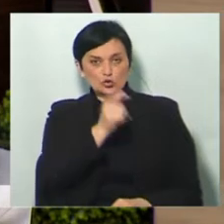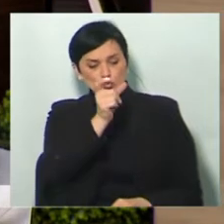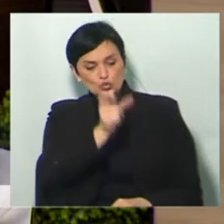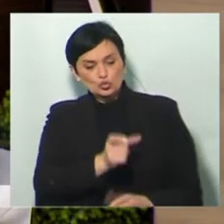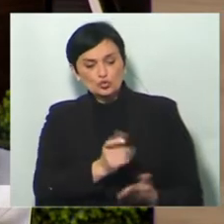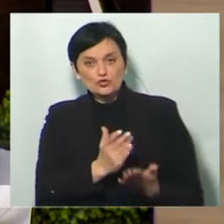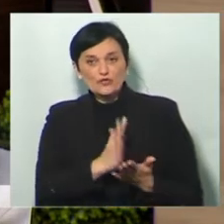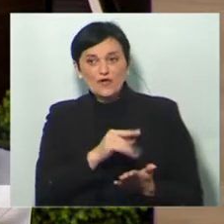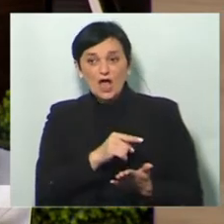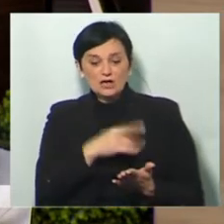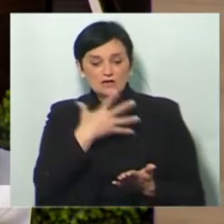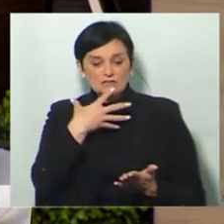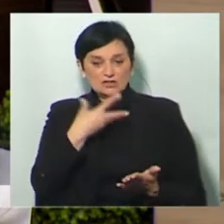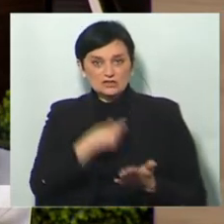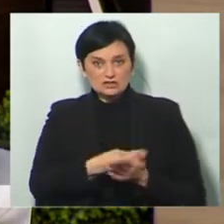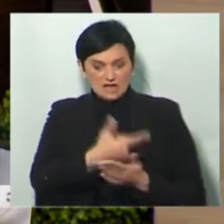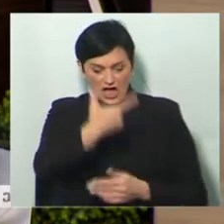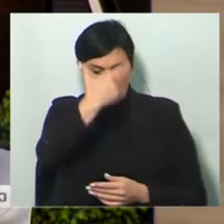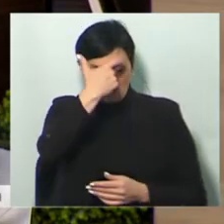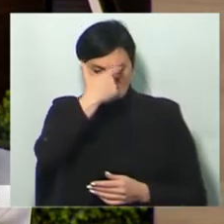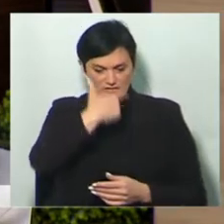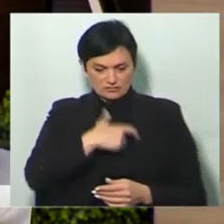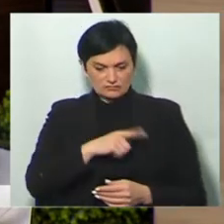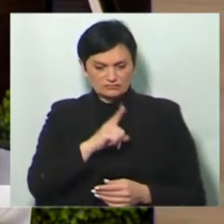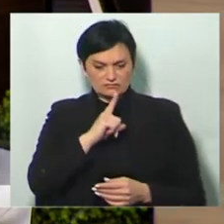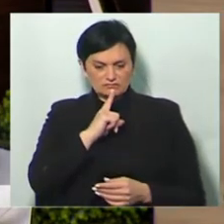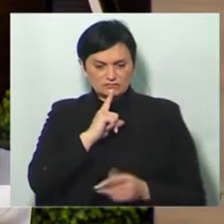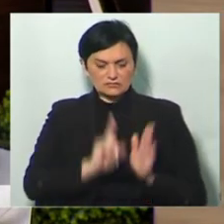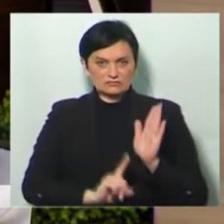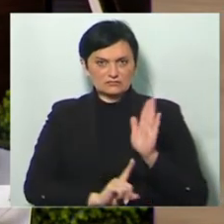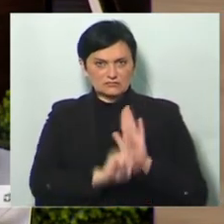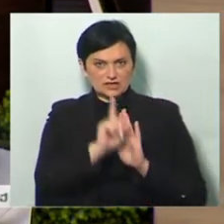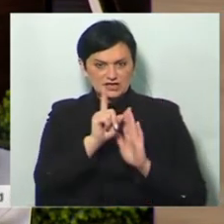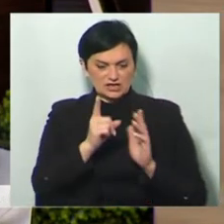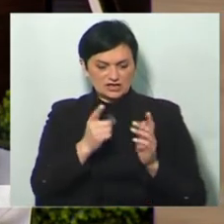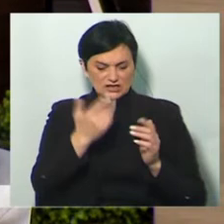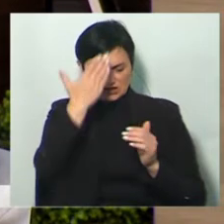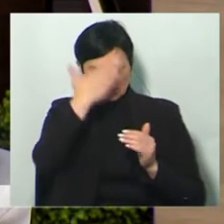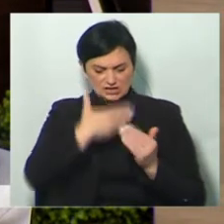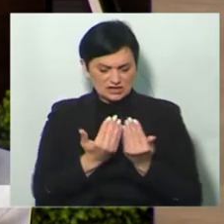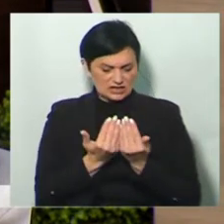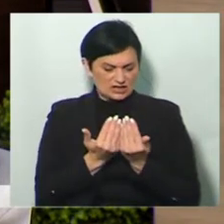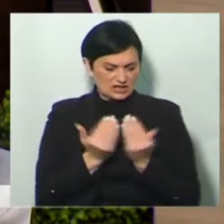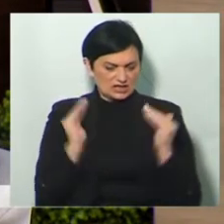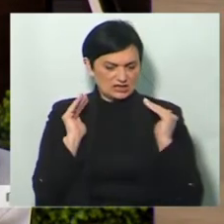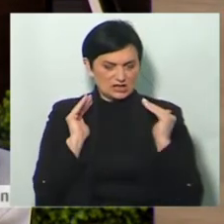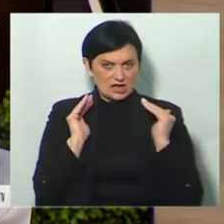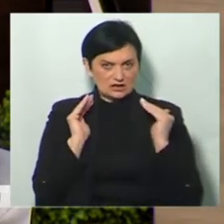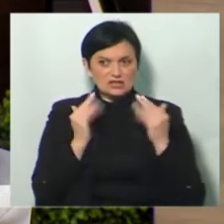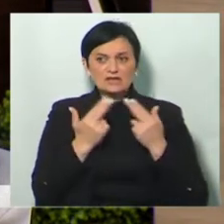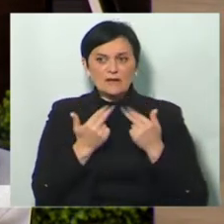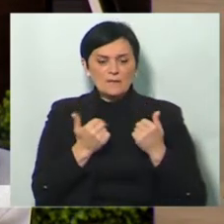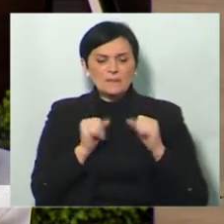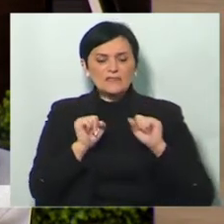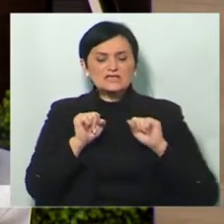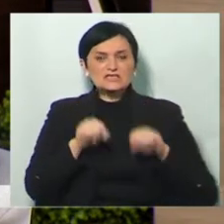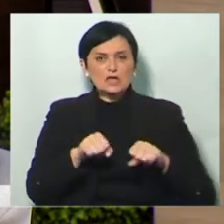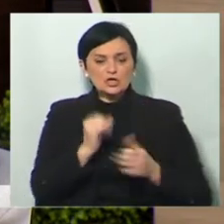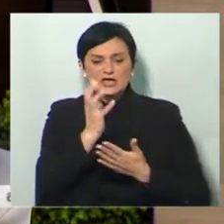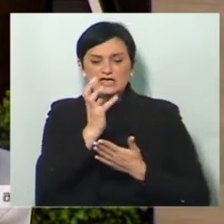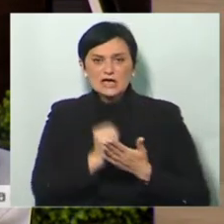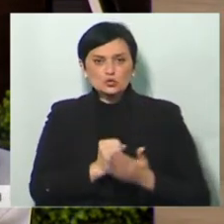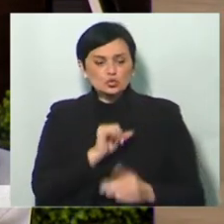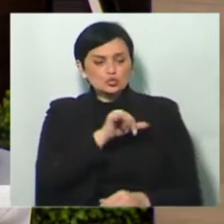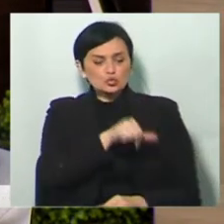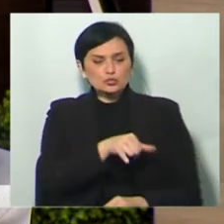ის შედის თავის თავში, იკეტება და ასე ვთქვათ, არც იმდენი საშუალება და რესურსი